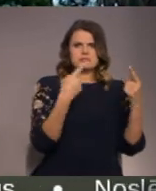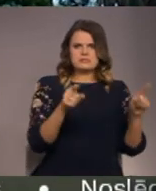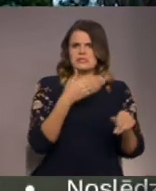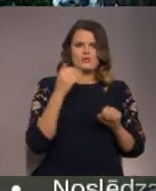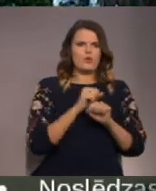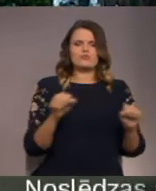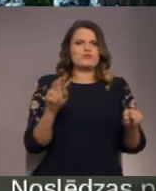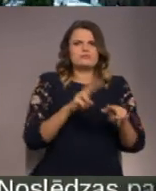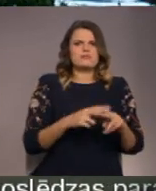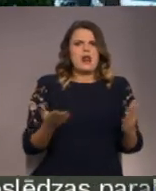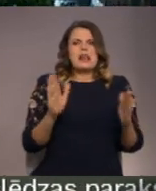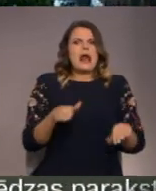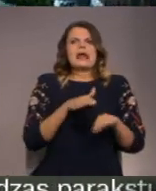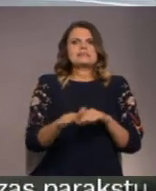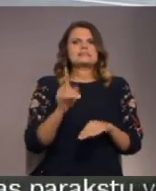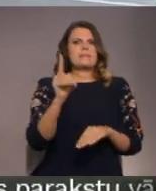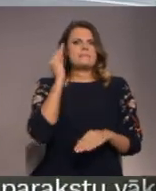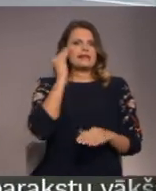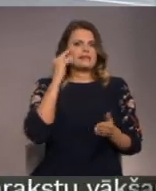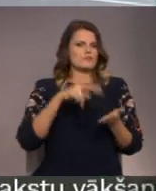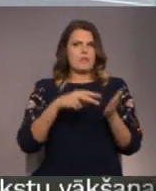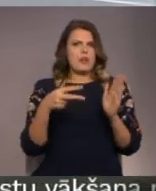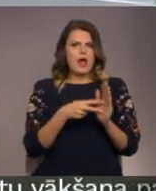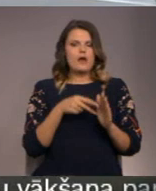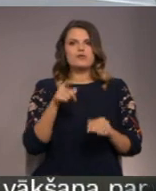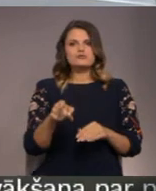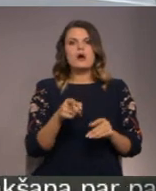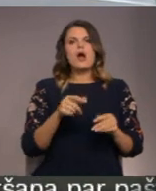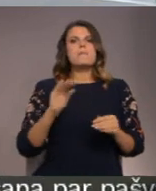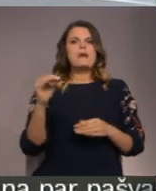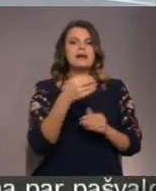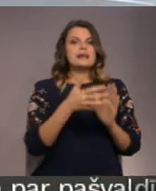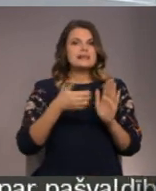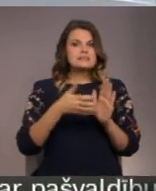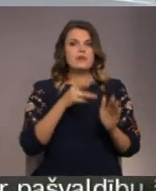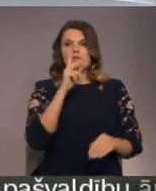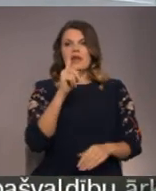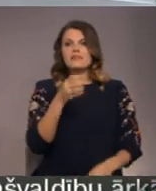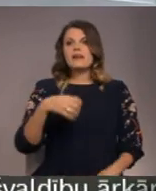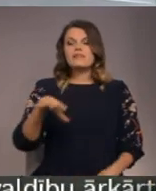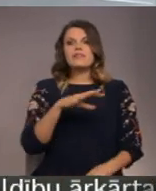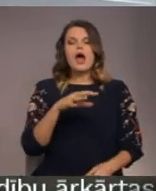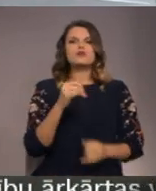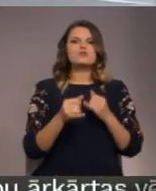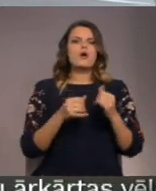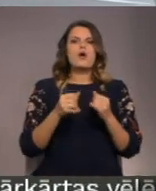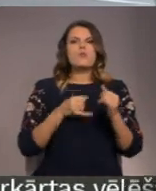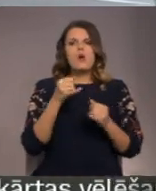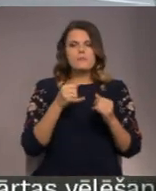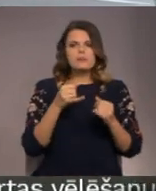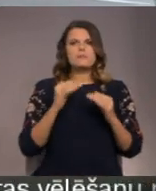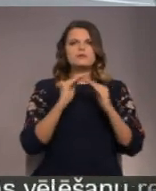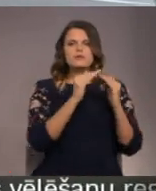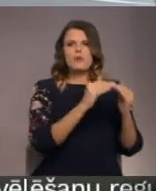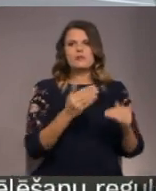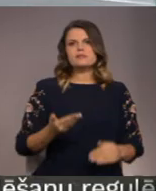vietu, tikai lai izpildītu plānu. Jāpiebilst, ka šo pagriezienu izmanto ne tikai dārzkopības kooperatīvu iedzīvotāji, bet pie šā